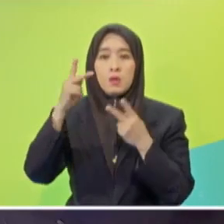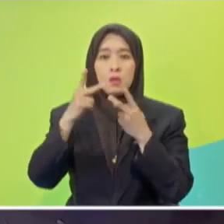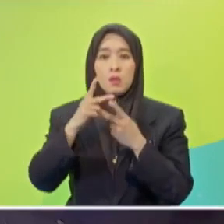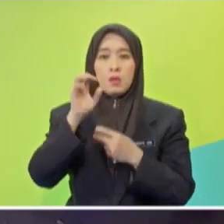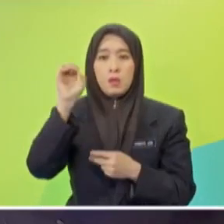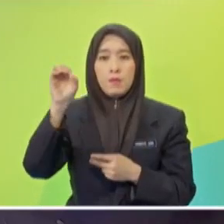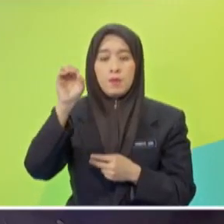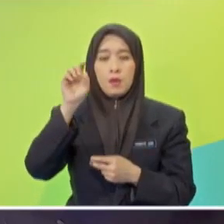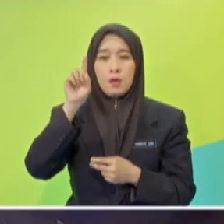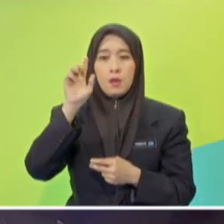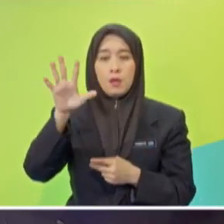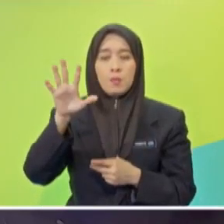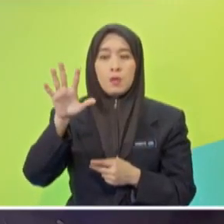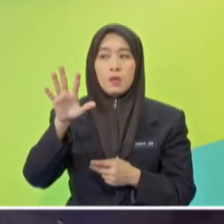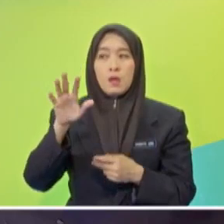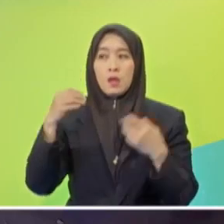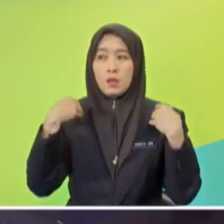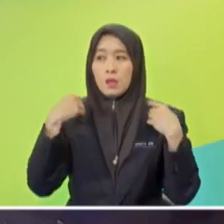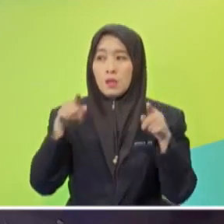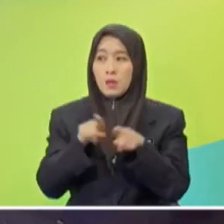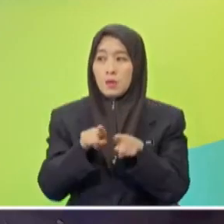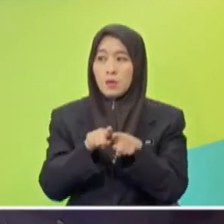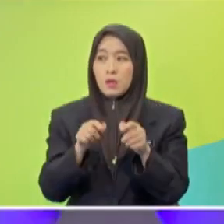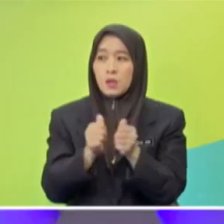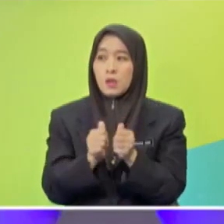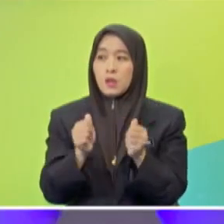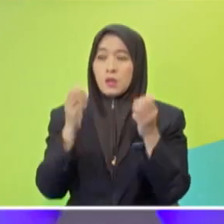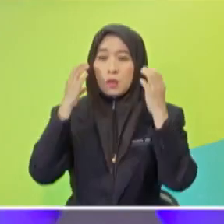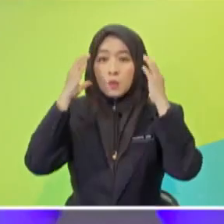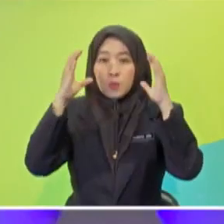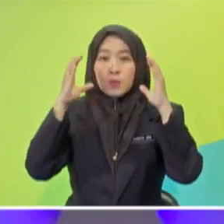Oke sama dengan Cikgu Oke